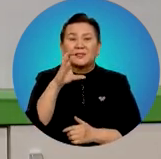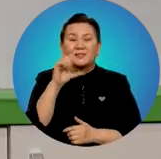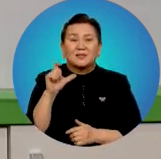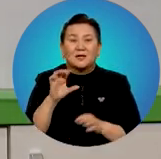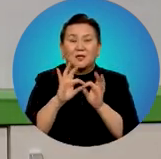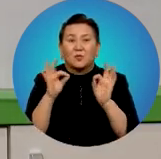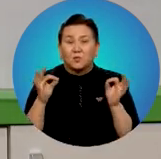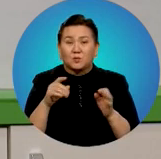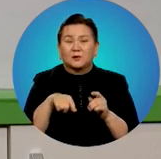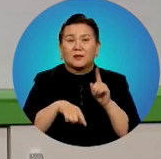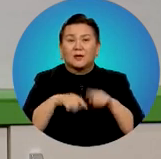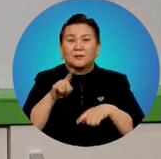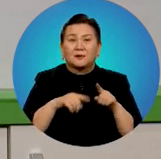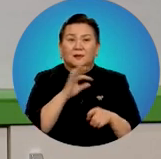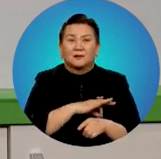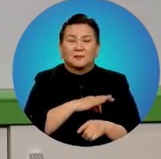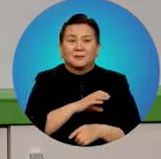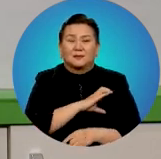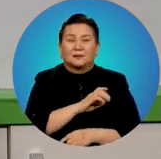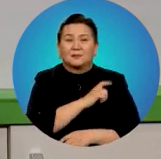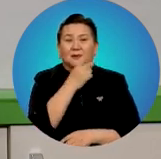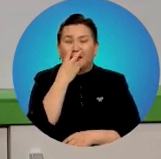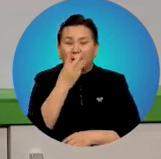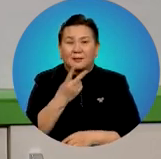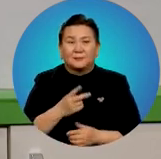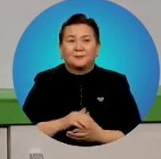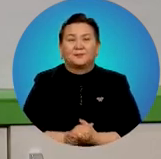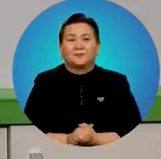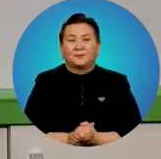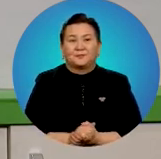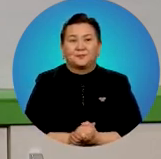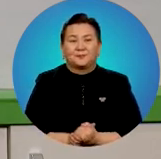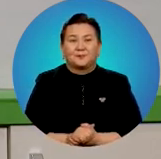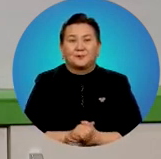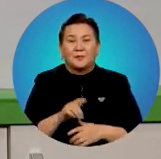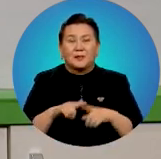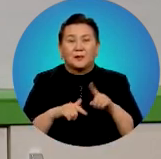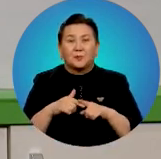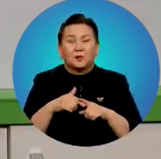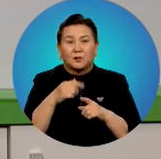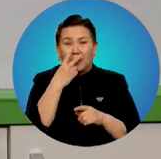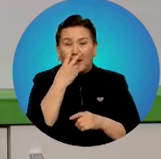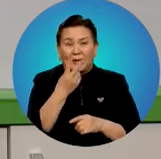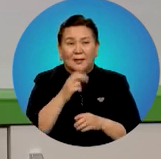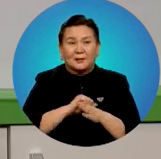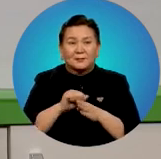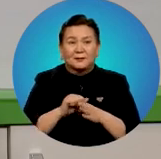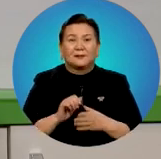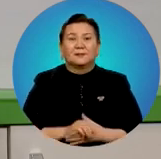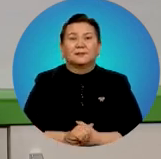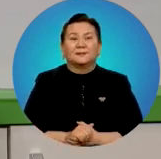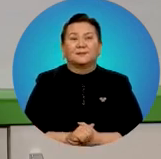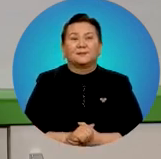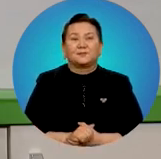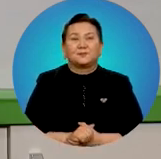ямар одоо хэрэглүүр ашигласан байна. Энэ хэрэглүүр нь өөрөөр уншигчдийн сэтгэлд хэрхэн хүрэх болоо гэдгийг бүгдээрээ судалцгаая.